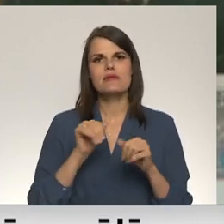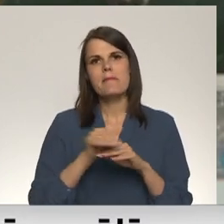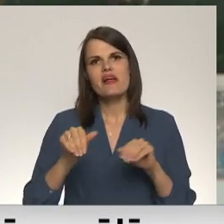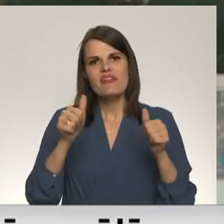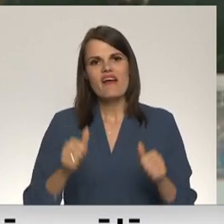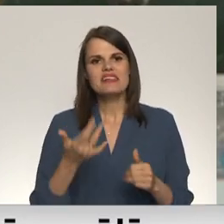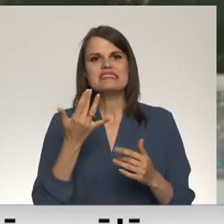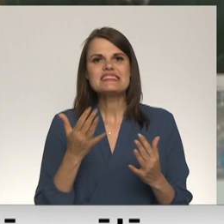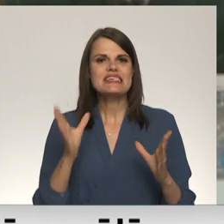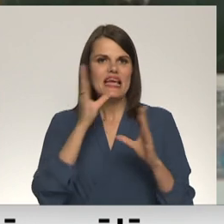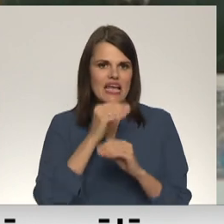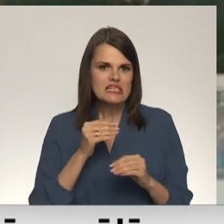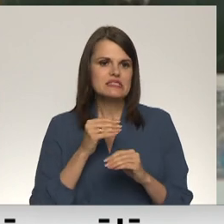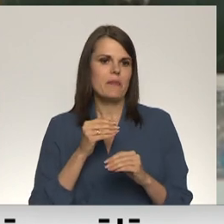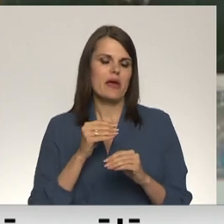iespējams,